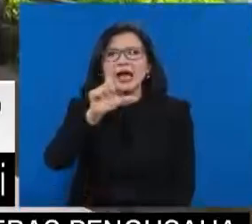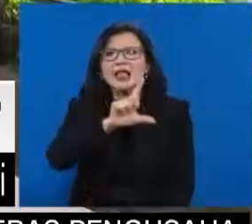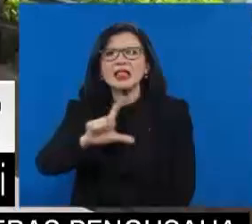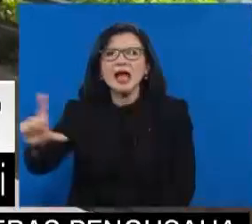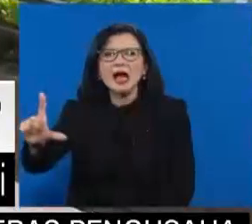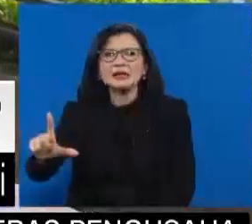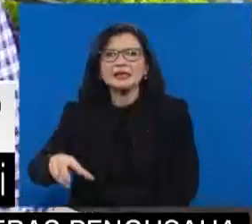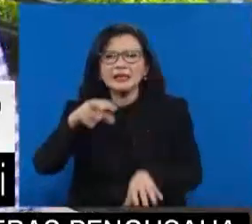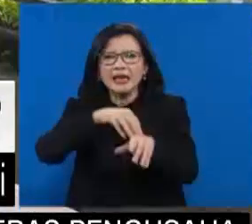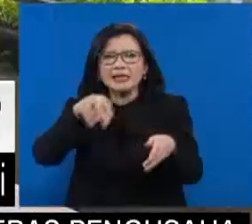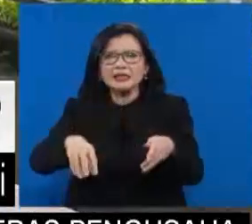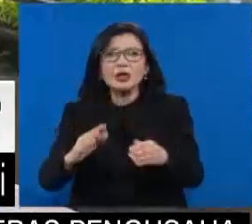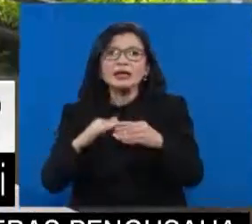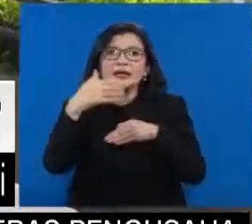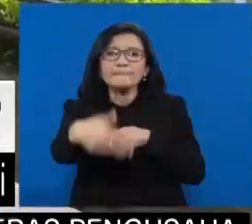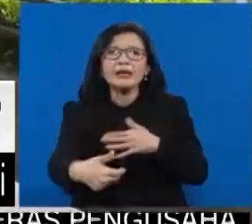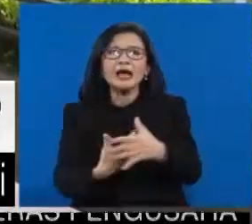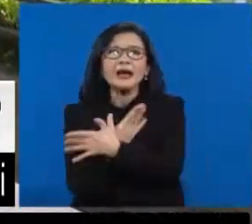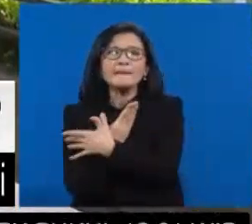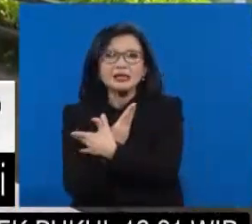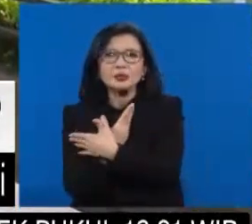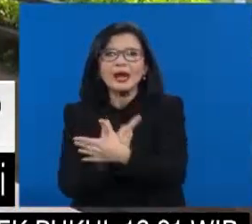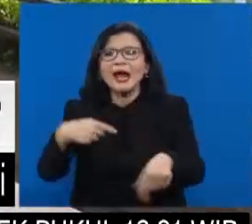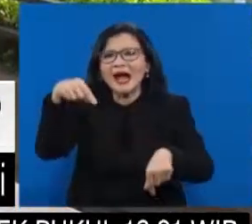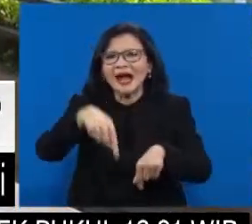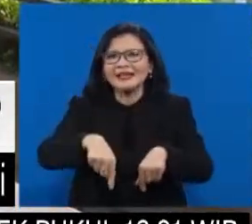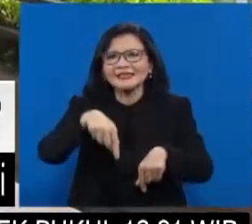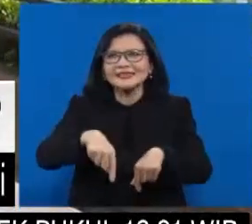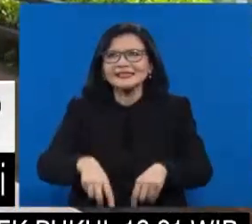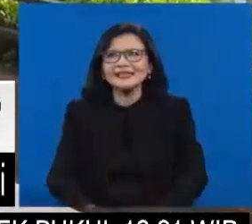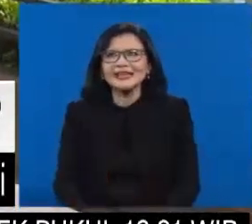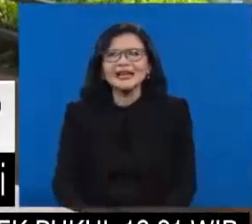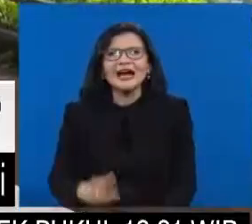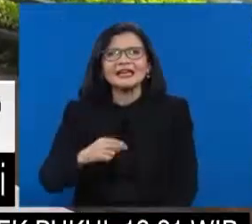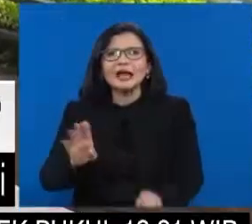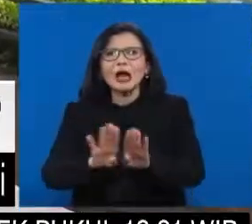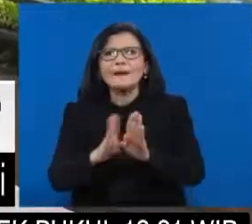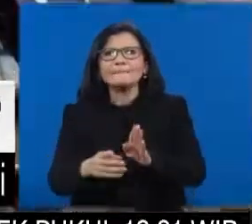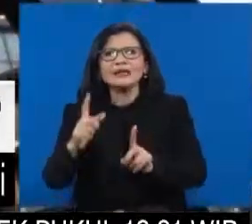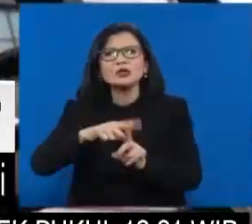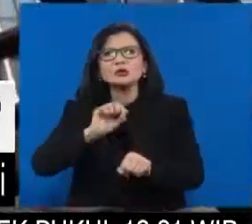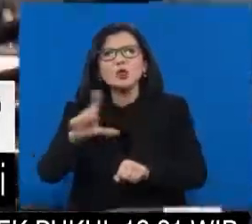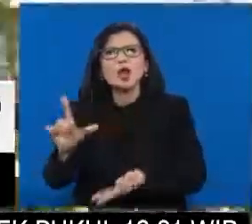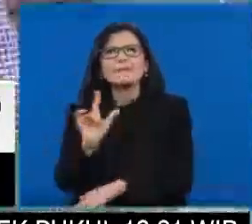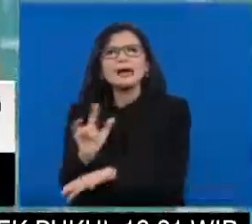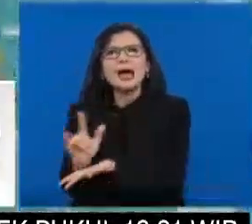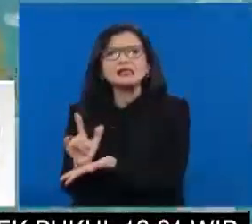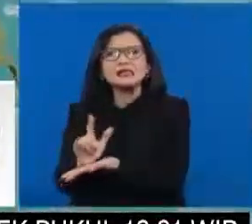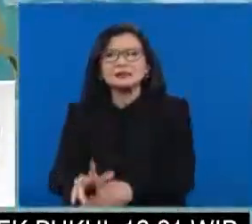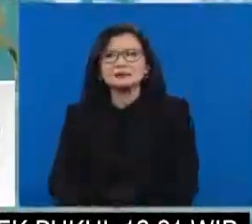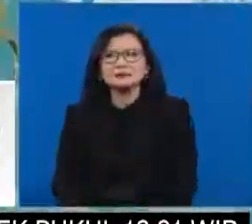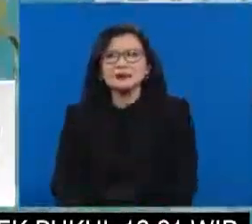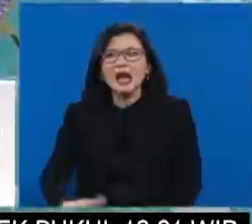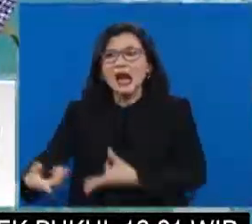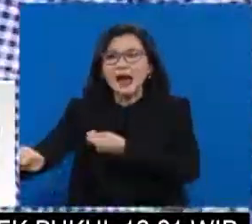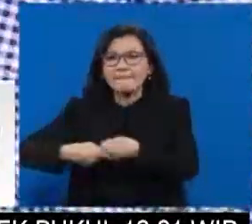terus ada juga di depan ada busway, dan tentunya di sini adalah pintu tolnya Bekasi. Manajer